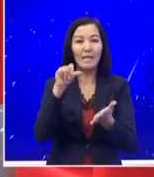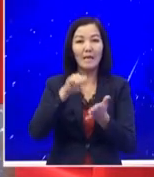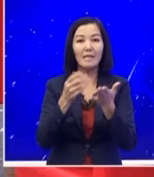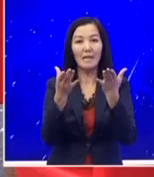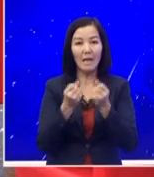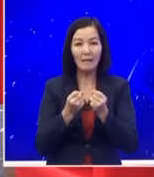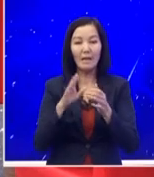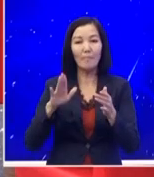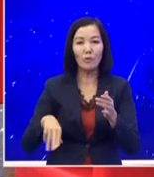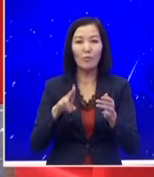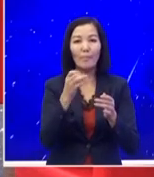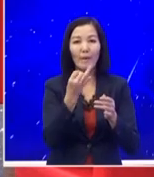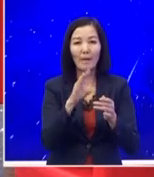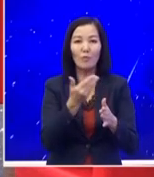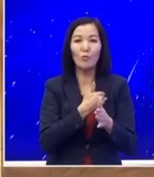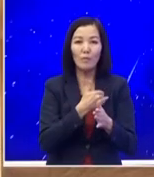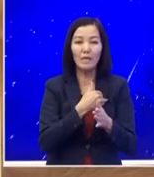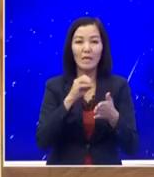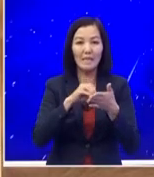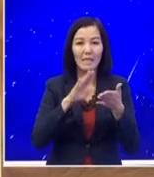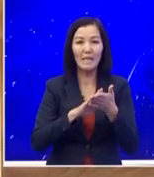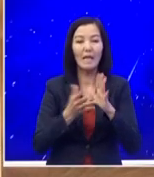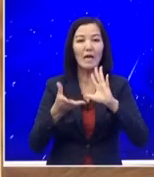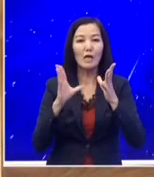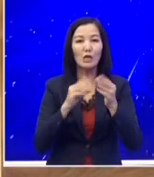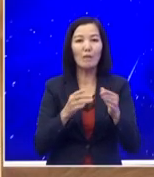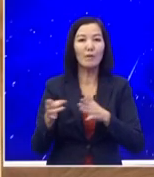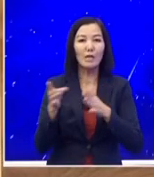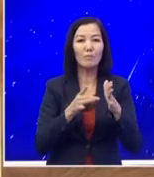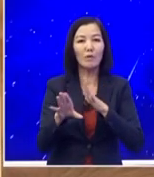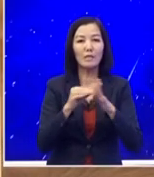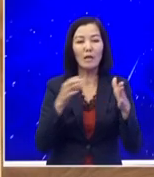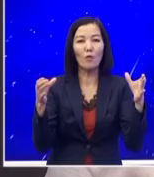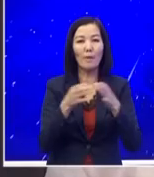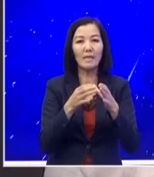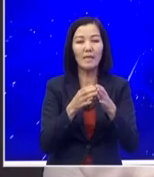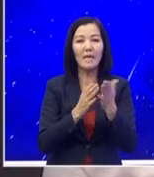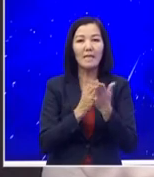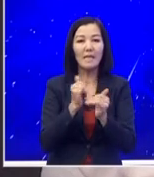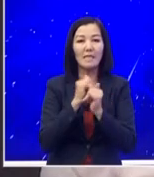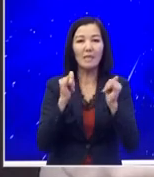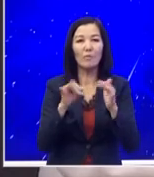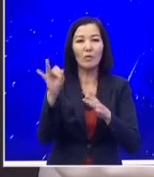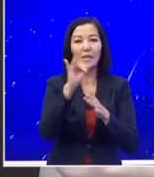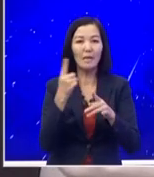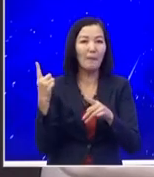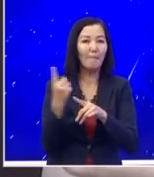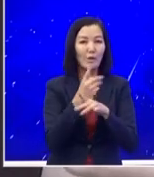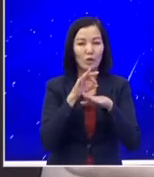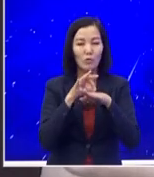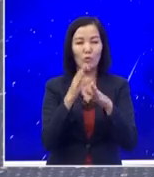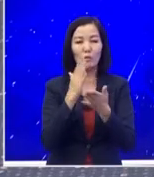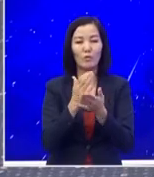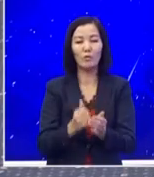қосылады. Артынша праймеризге үміткер ретінде тіркеледі. Жалпы мұндай республикалық сайлау партияның саяси даму тарихында тұңғыш